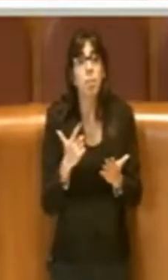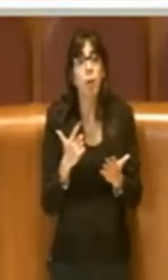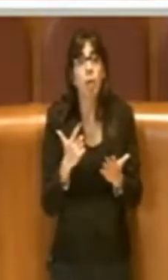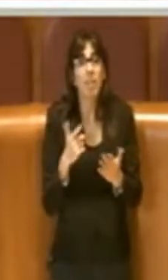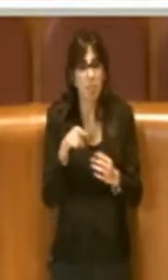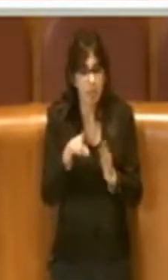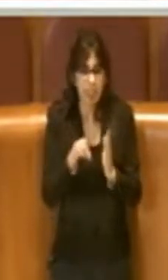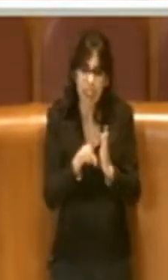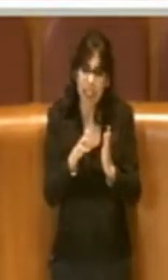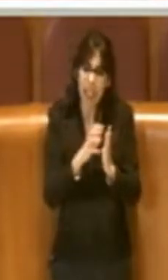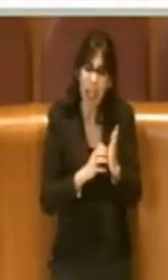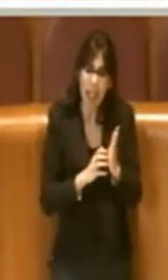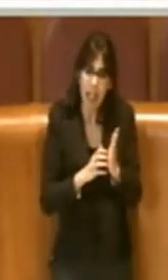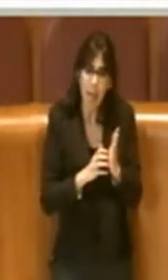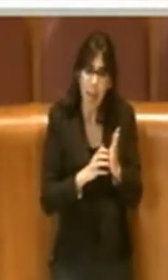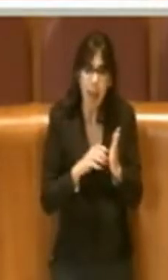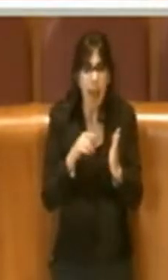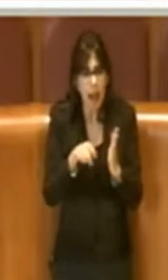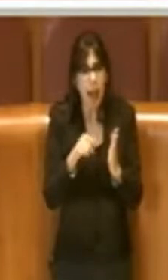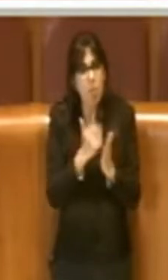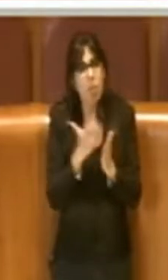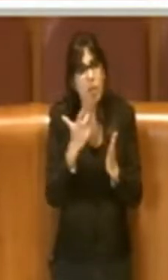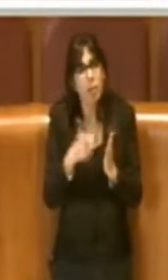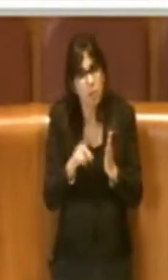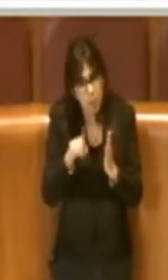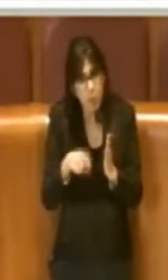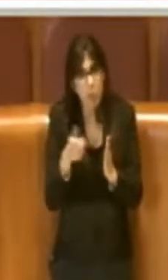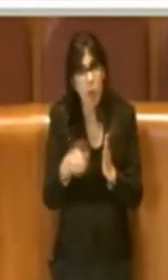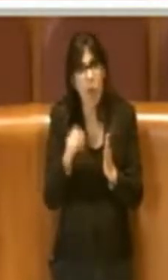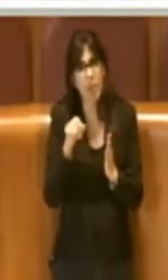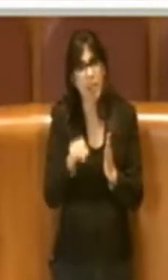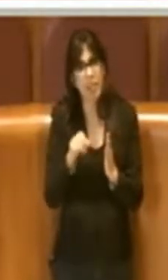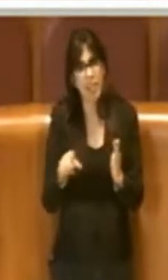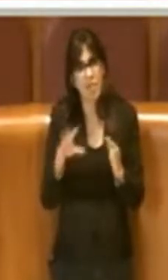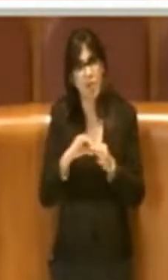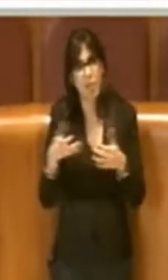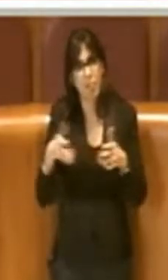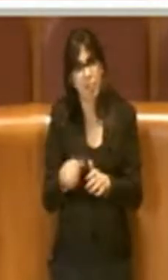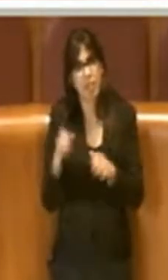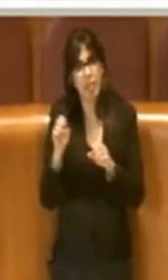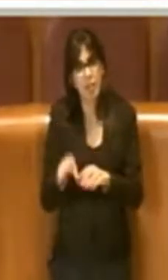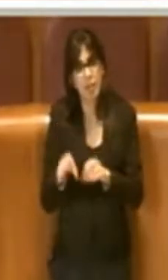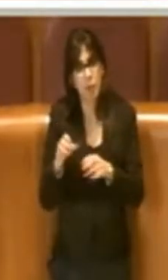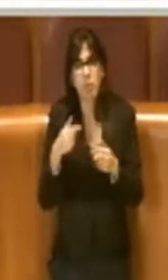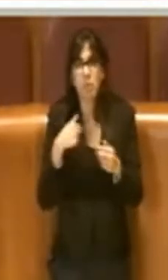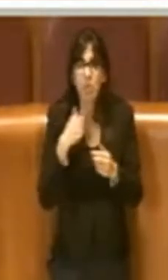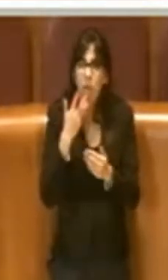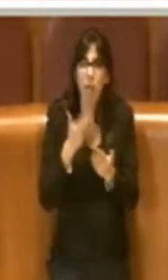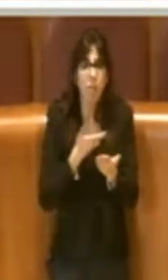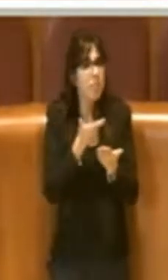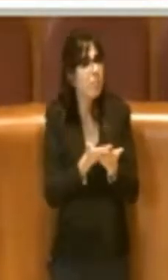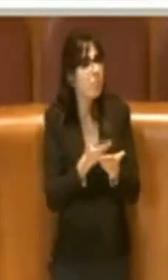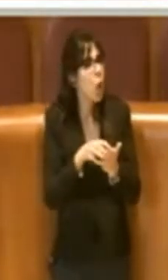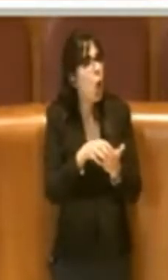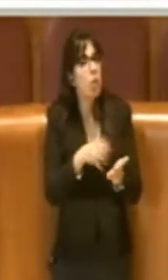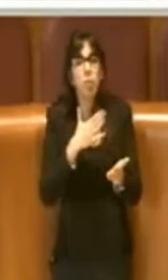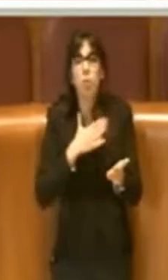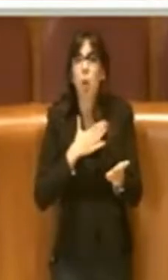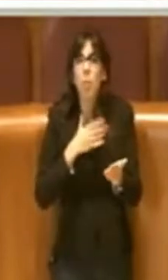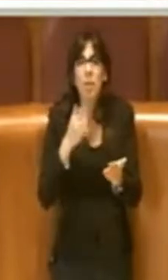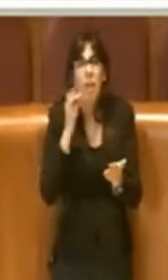questa delibera sotto questo aspetto, e ho voluto quindi portare un contributo alla riduzione dei